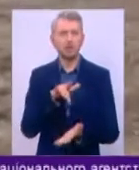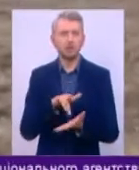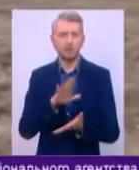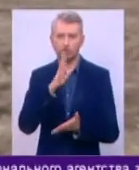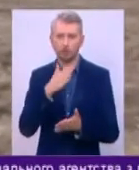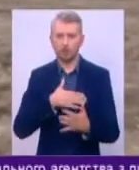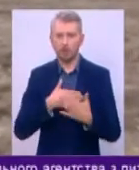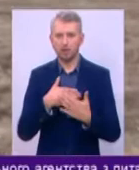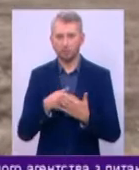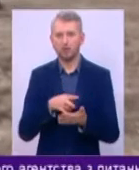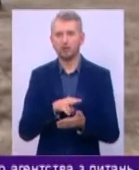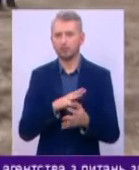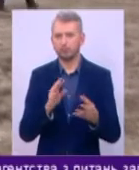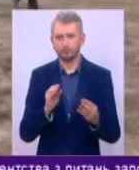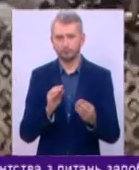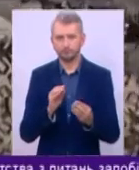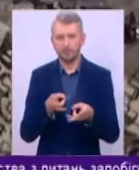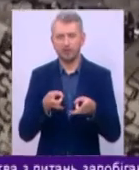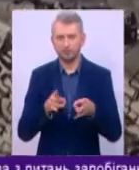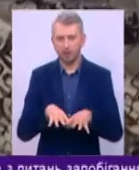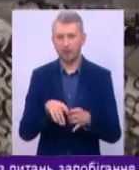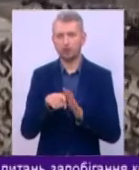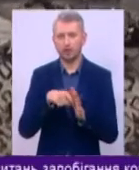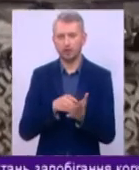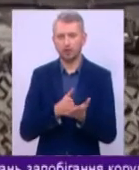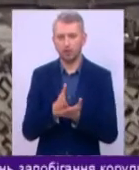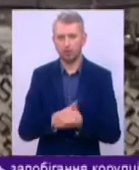ворожої активності залишається Донецький напрямок.